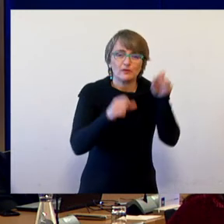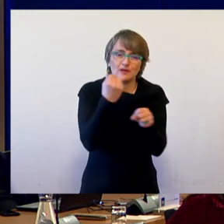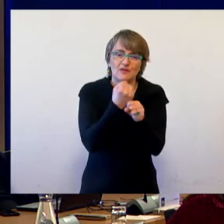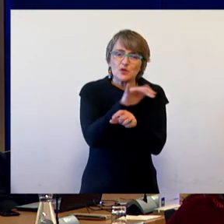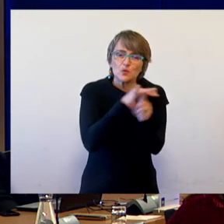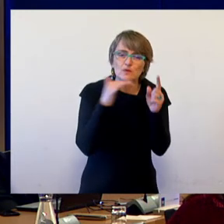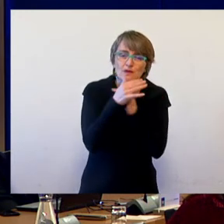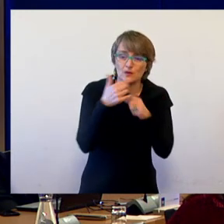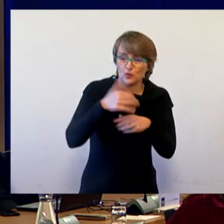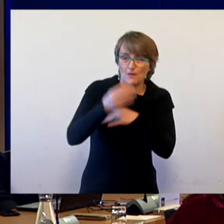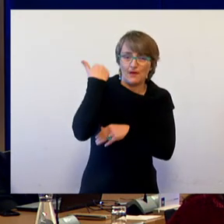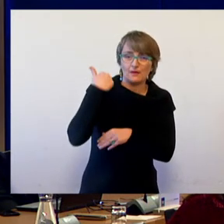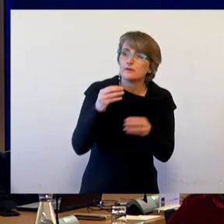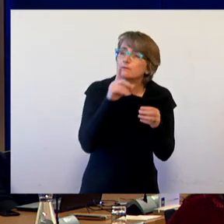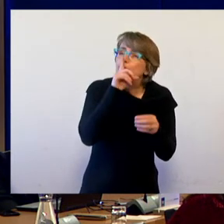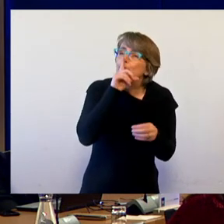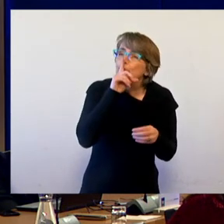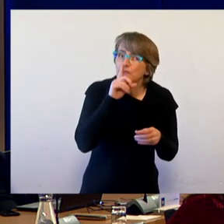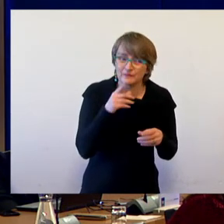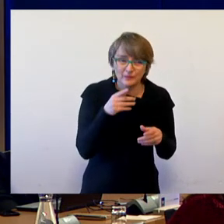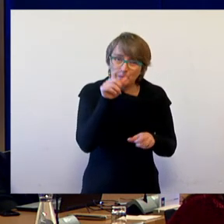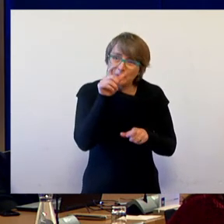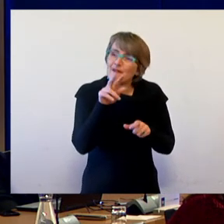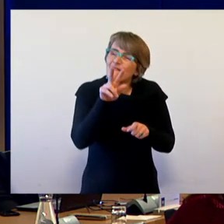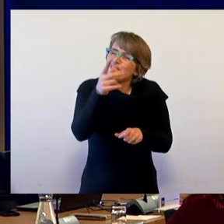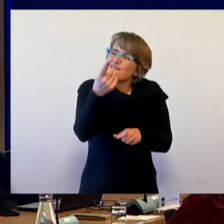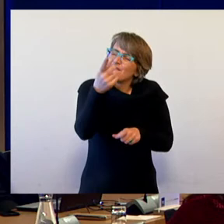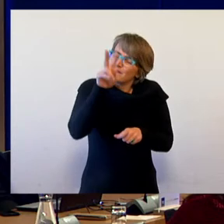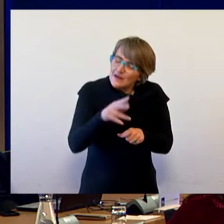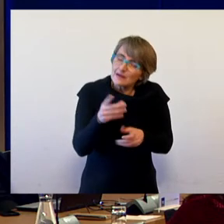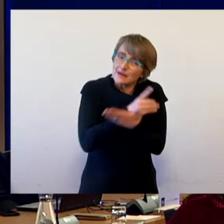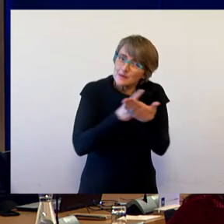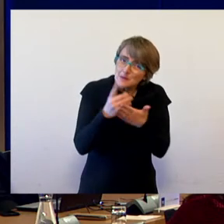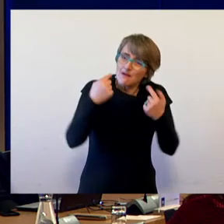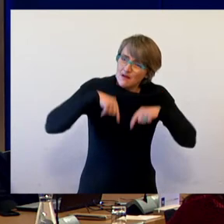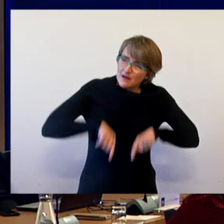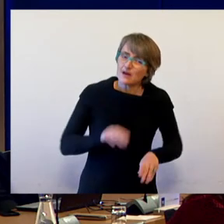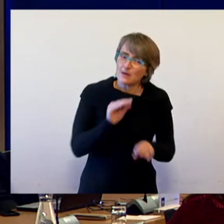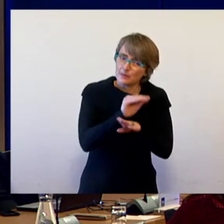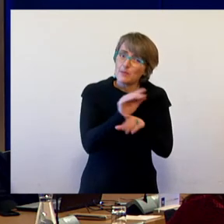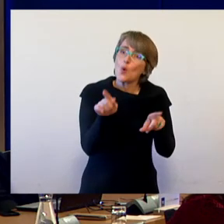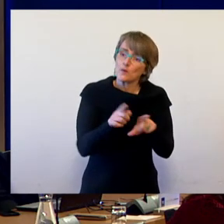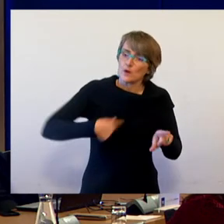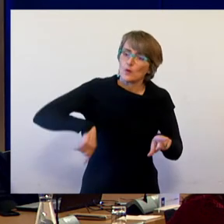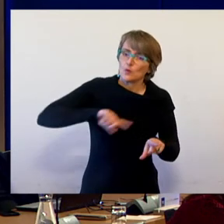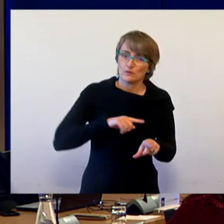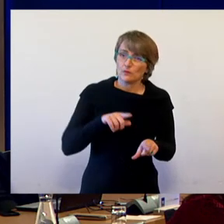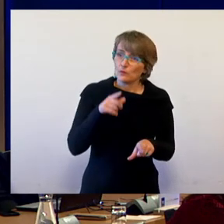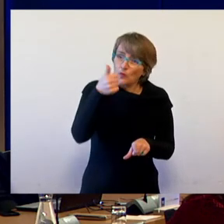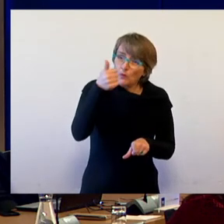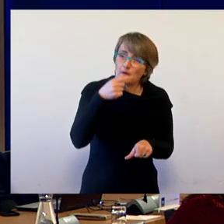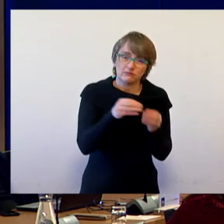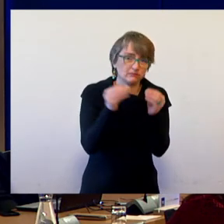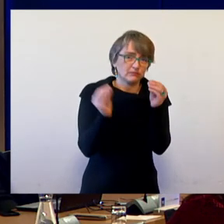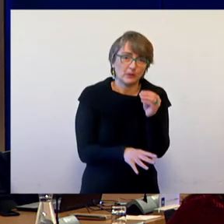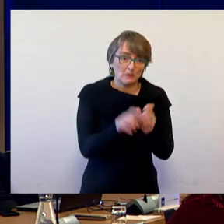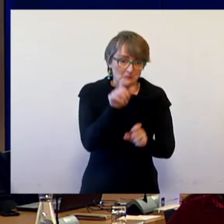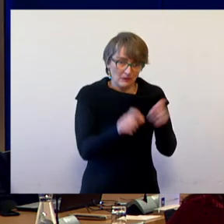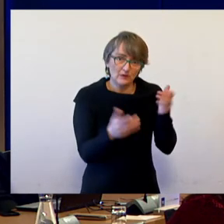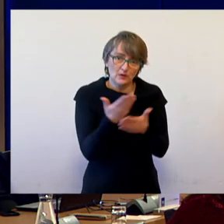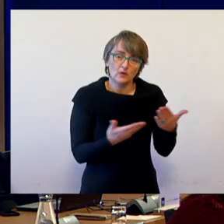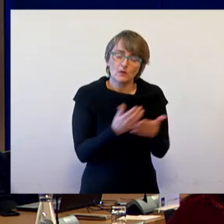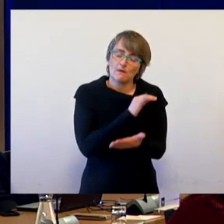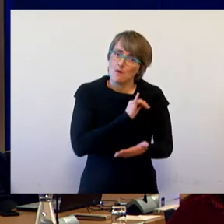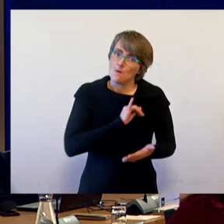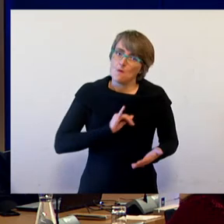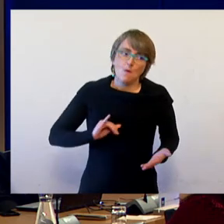la semaine dernière. Les travailleurs sociaux, ils sont certes financés par l'État, le département, mais aussi par nos collectivités. Pas un mot sur ces gens qui aujourd'hui sont en première ligne avec